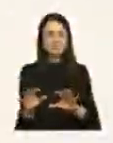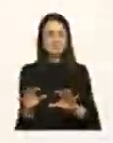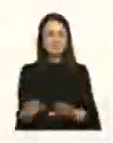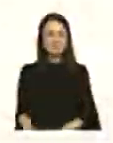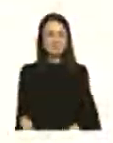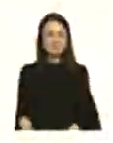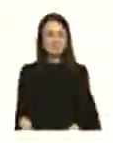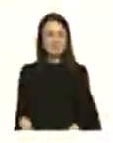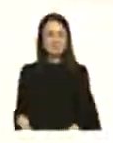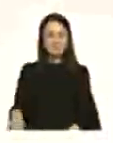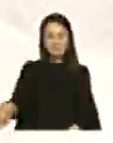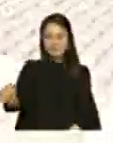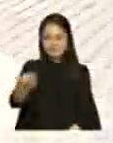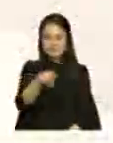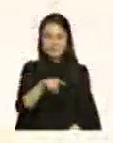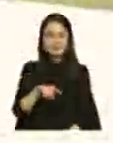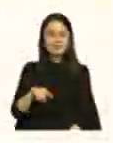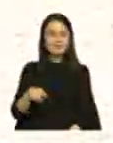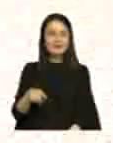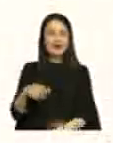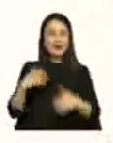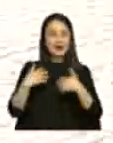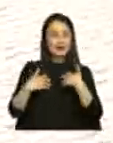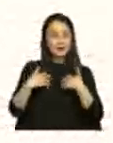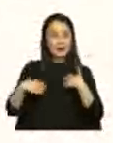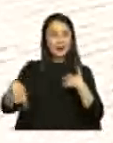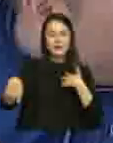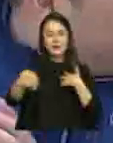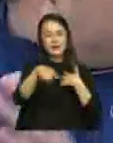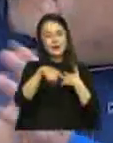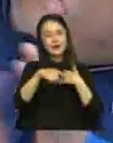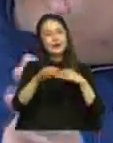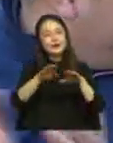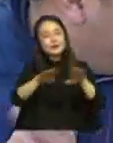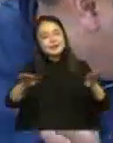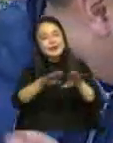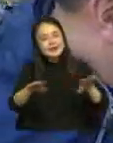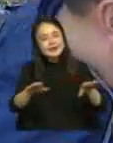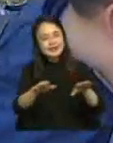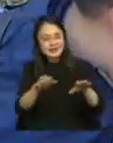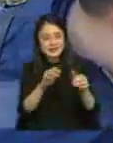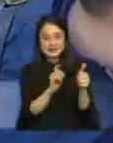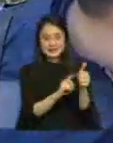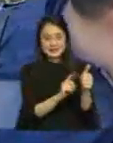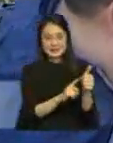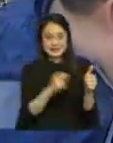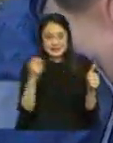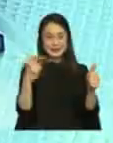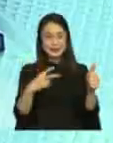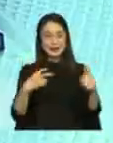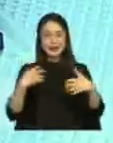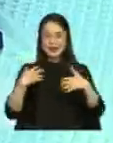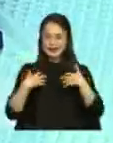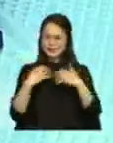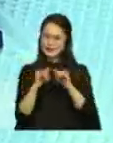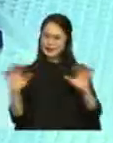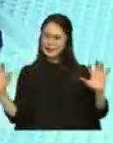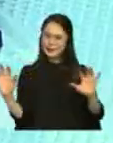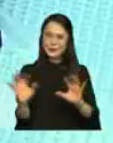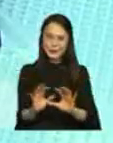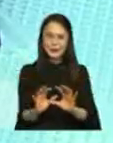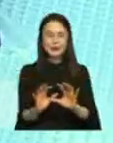그 햇살을 온전히 받아들입니다. 이미 돗자리 위엔 형우 씨 못지않은 흥부자들이 자리를 차지하고